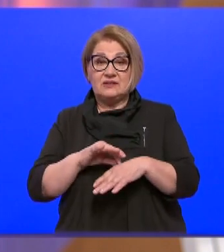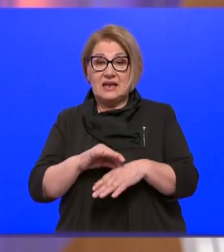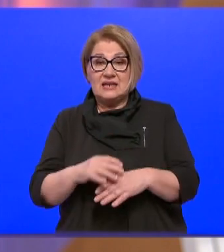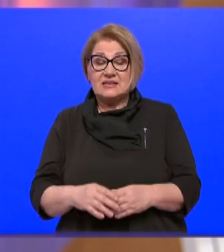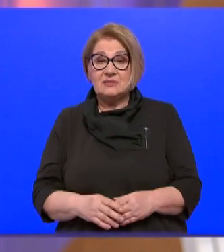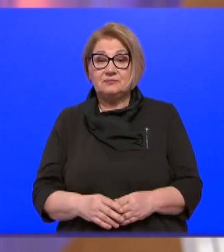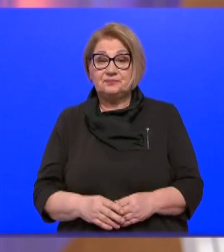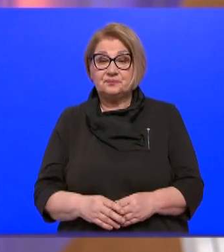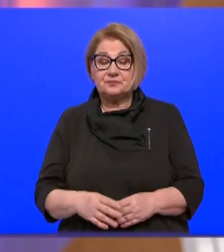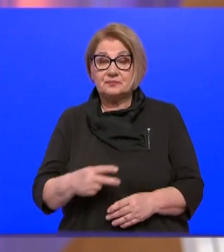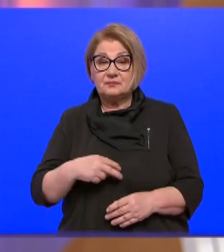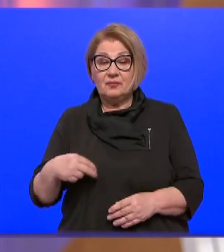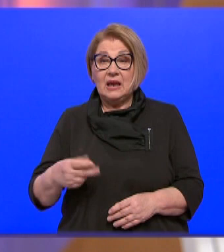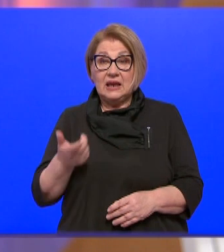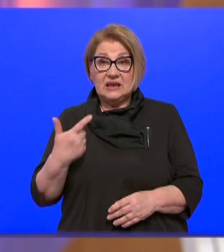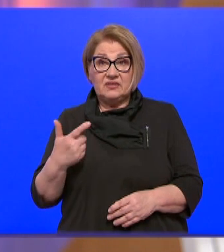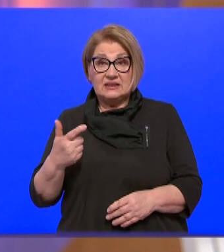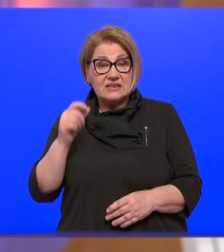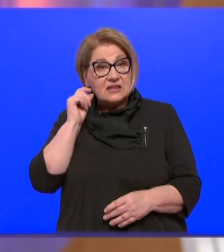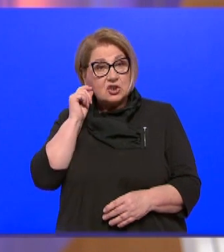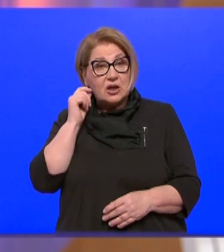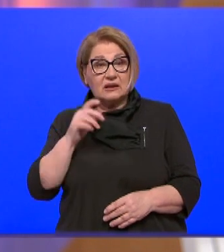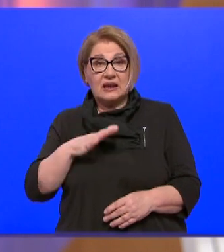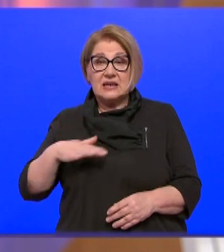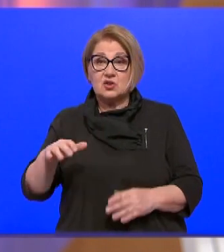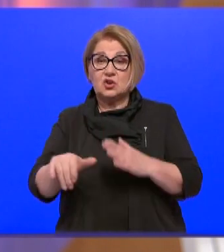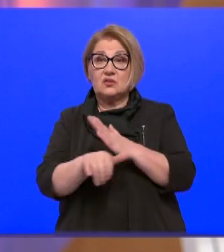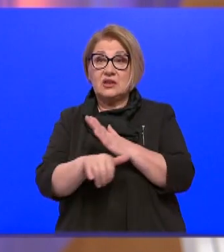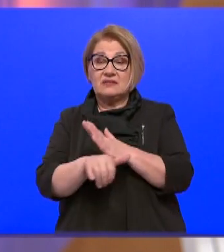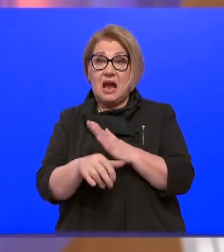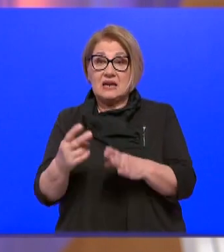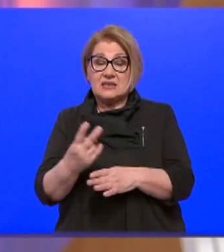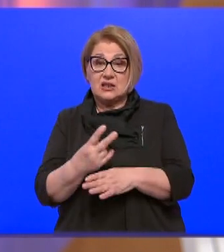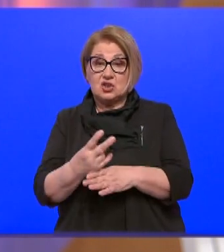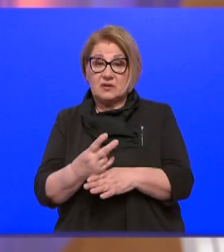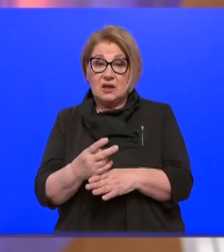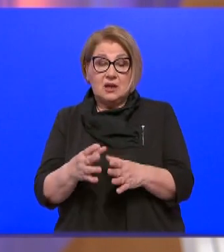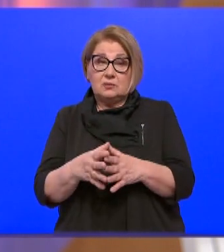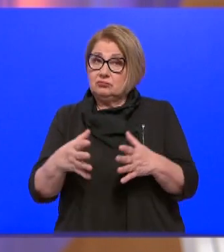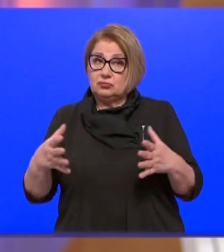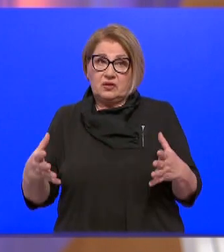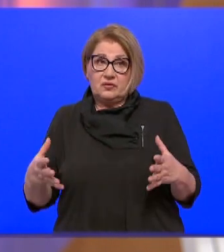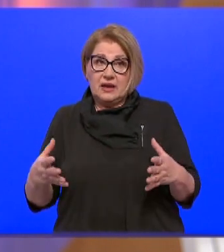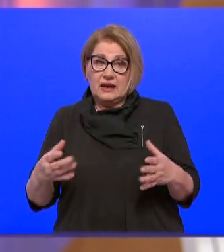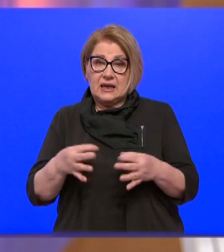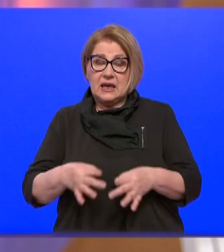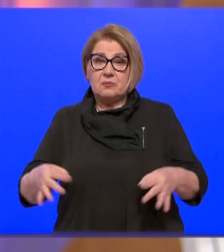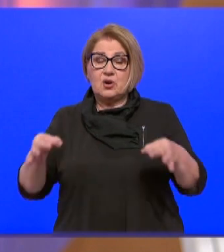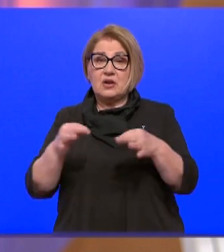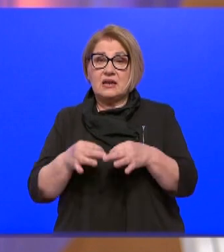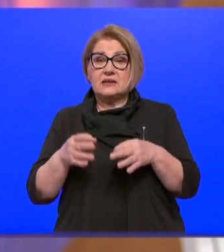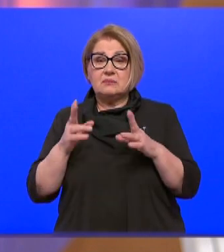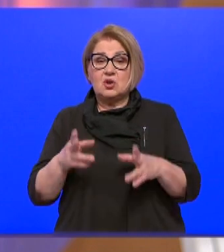čast njima, i 20 ženama iz gotovo 11 država. To je ogroman projekt, možete si